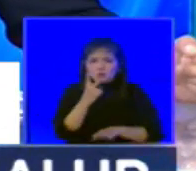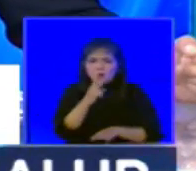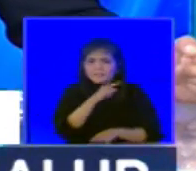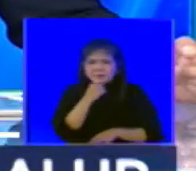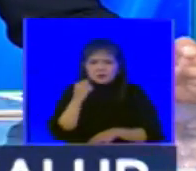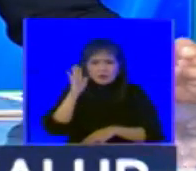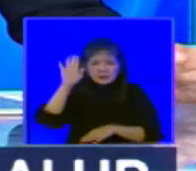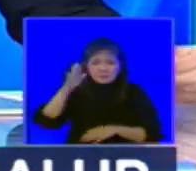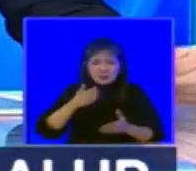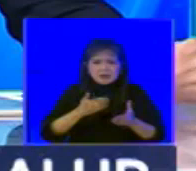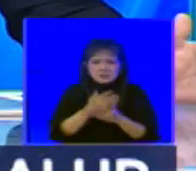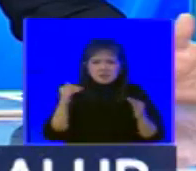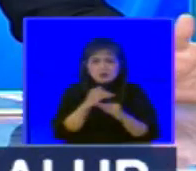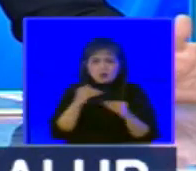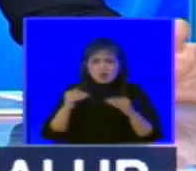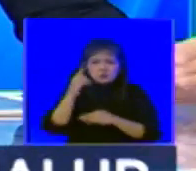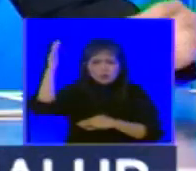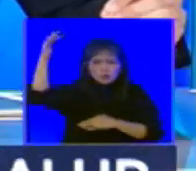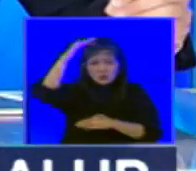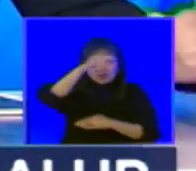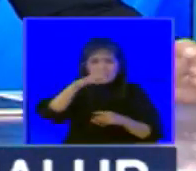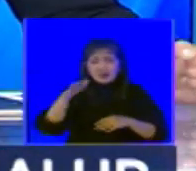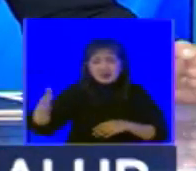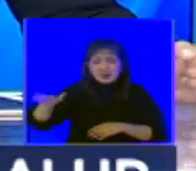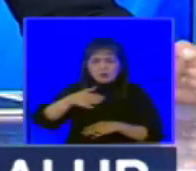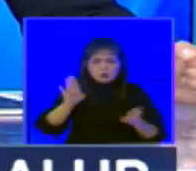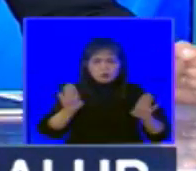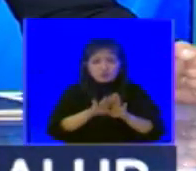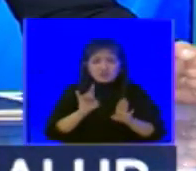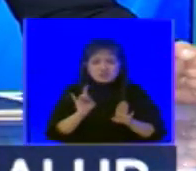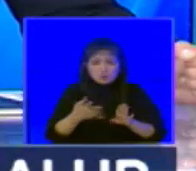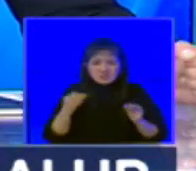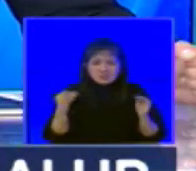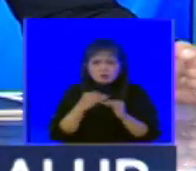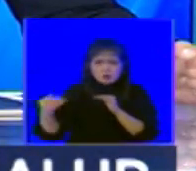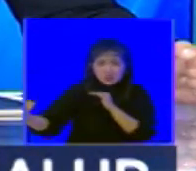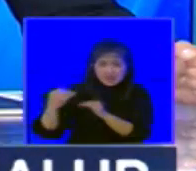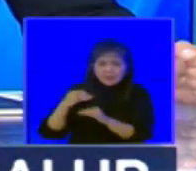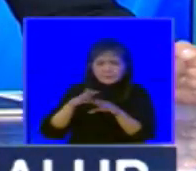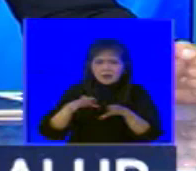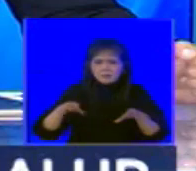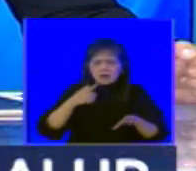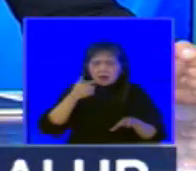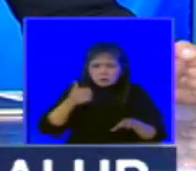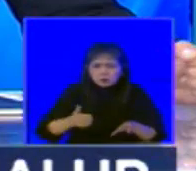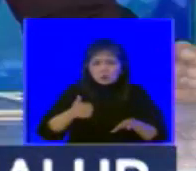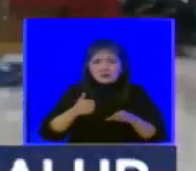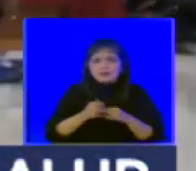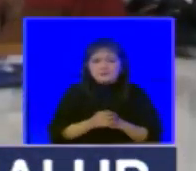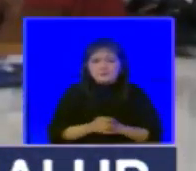akses transportasi udara dan laut ditutup kecuali distribusi logistik barang dan kebutuhan pokok